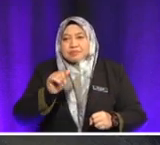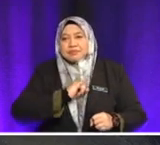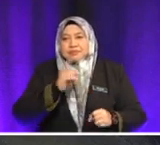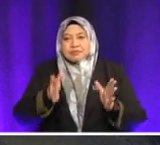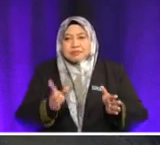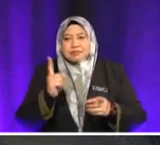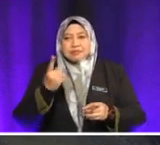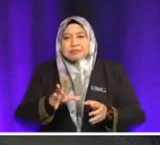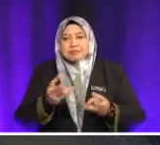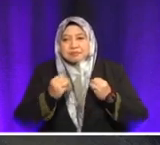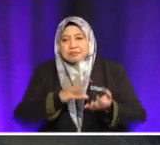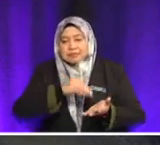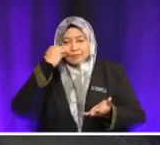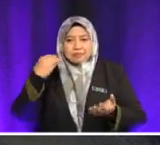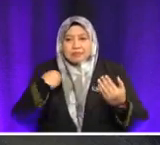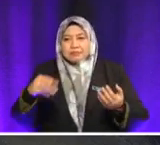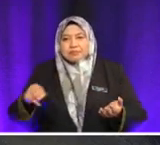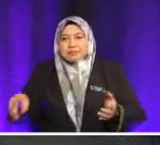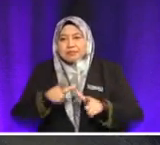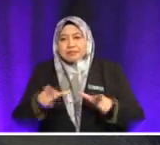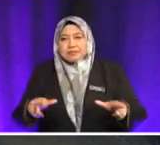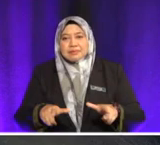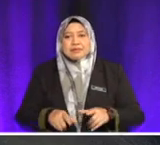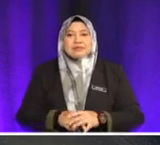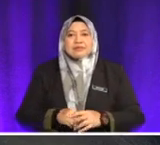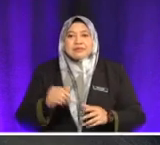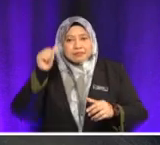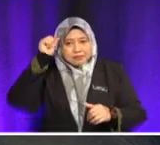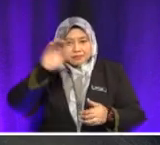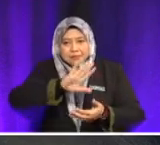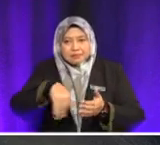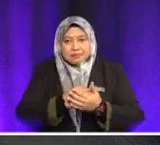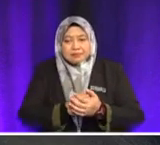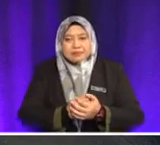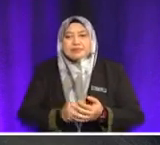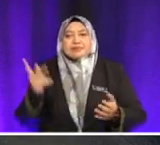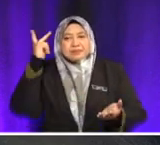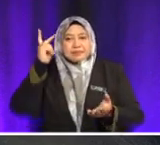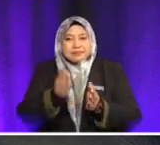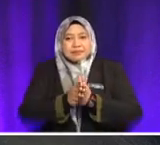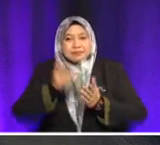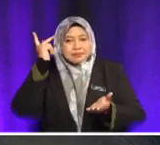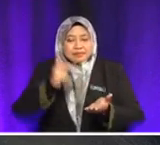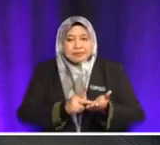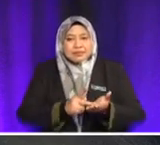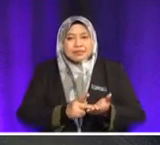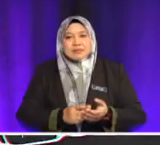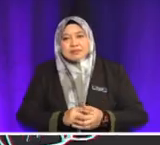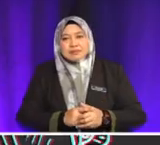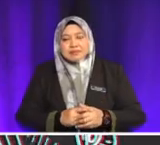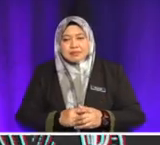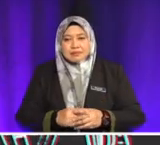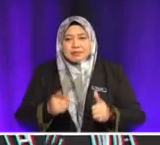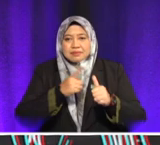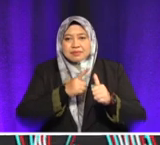sendiri assalamualaikum semua Salam perkenalan Oke polisi Oke kita